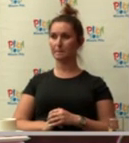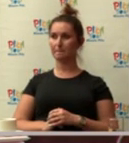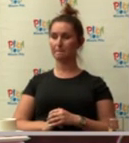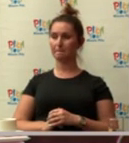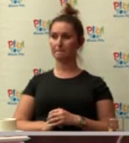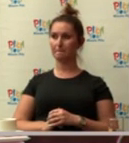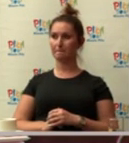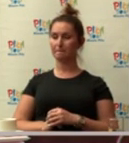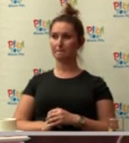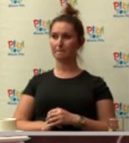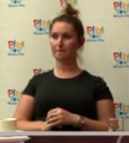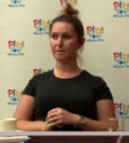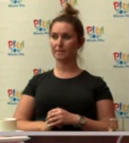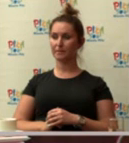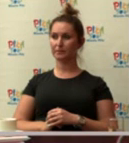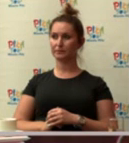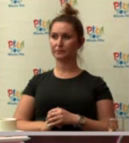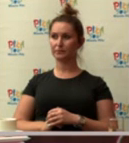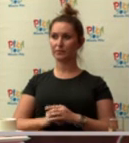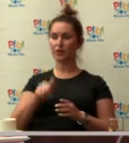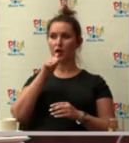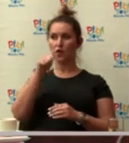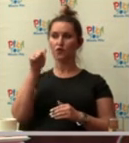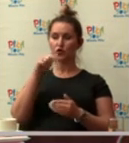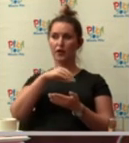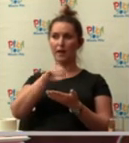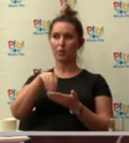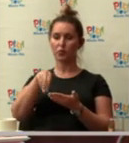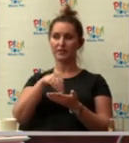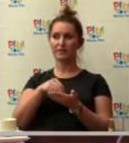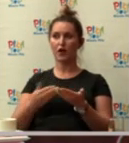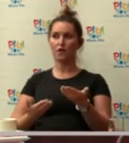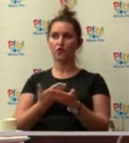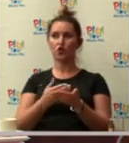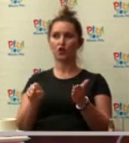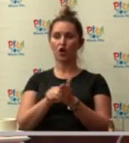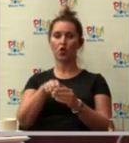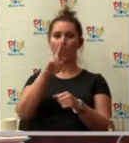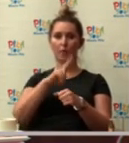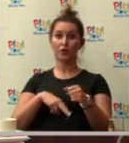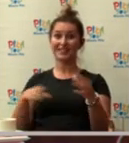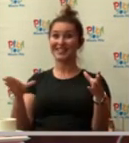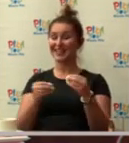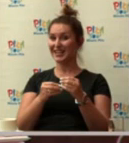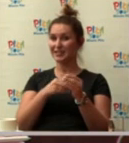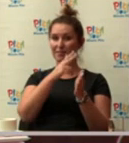ze sprawców, mianowicie bodajże wczoraj podpisywałem wniosek do policji z załączonym nagraniem,